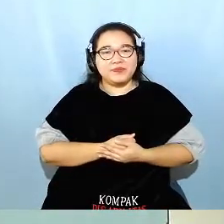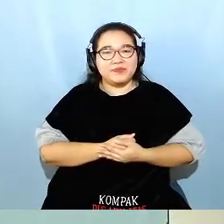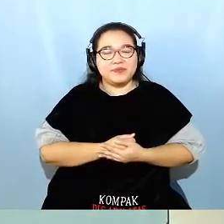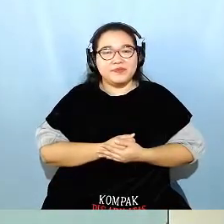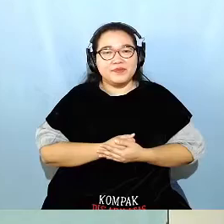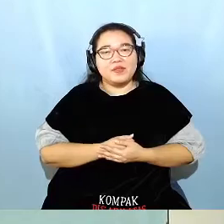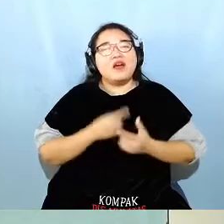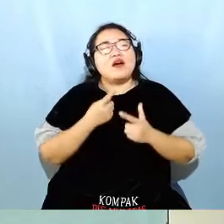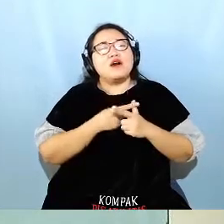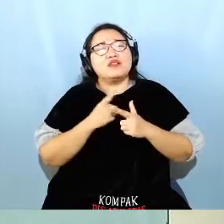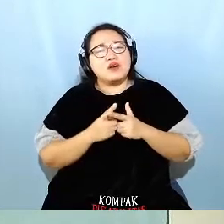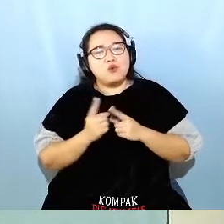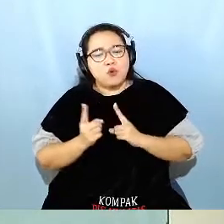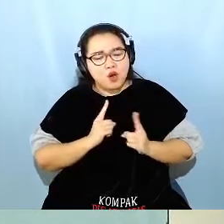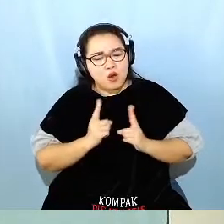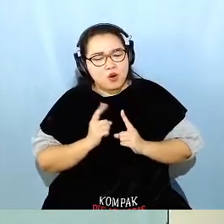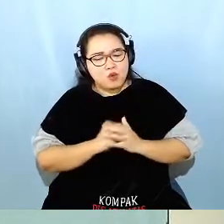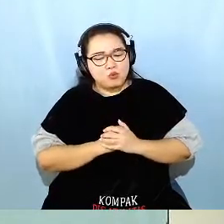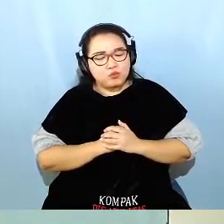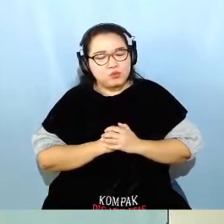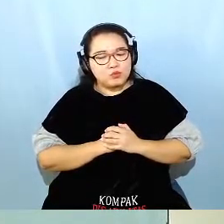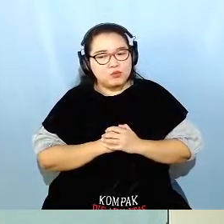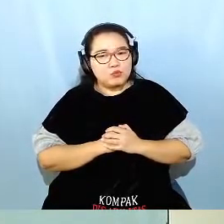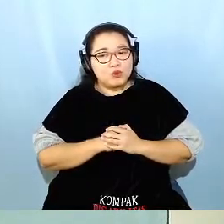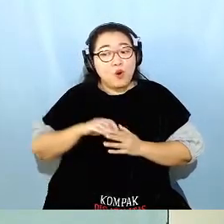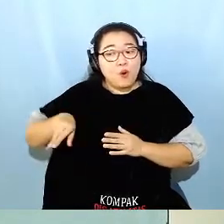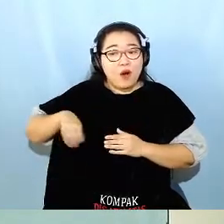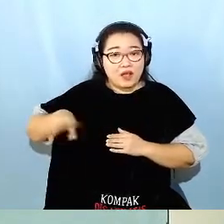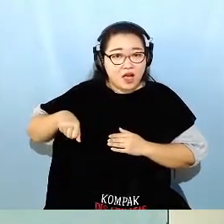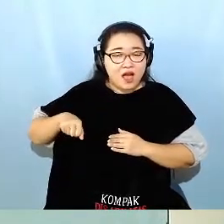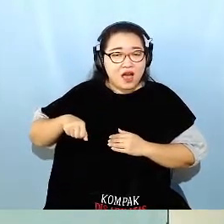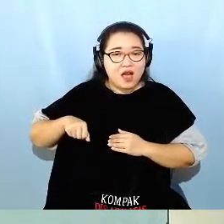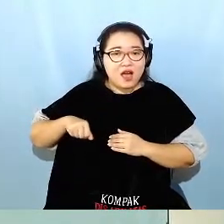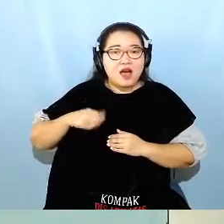pujilah. Apa sih mahalnya memuji? Pujilah.